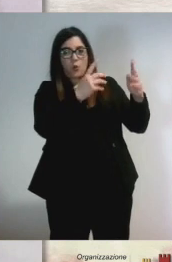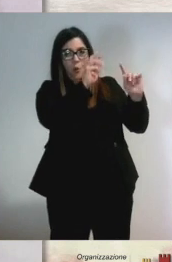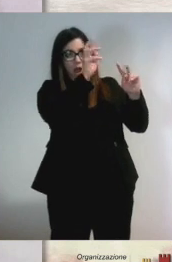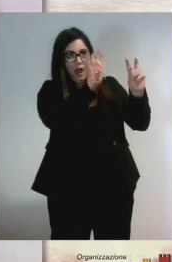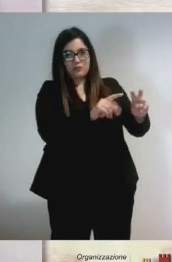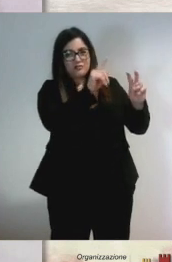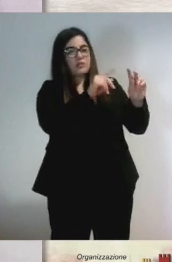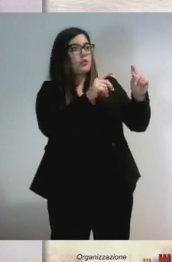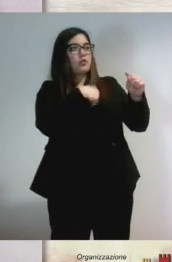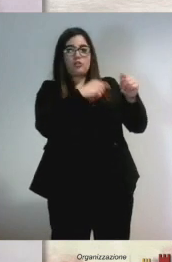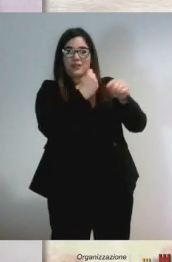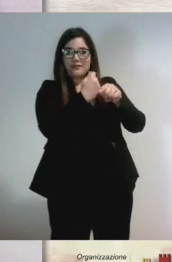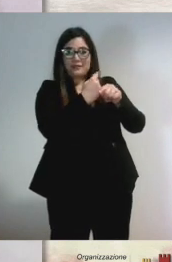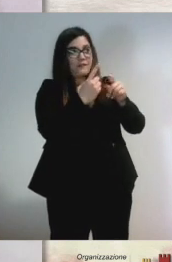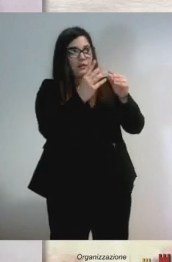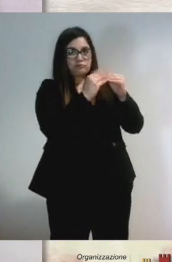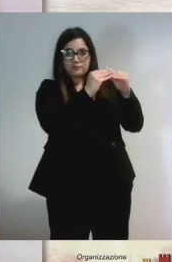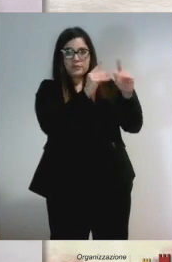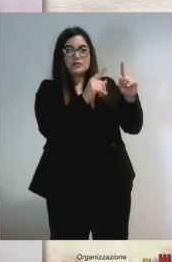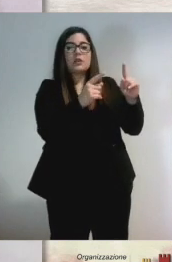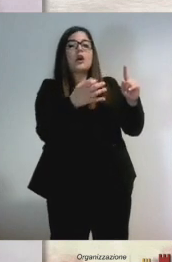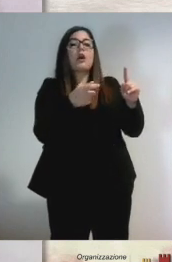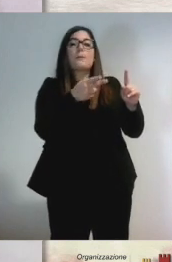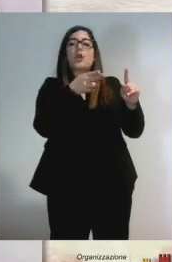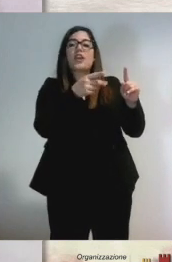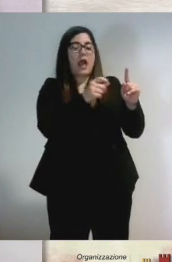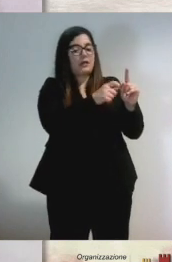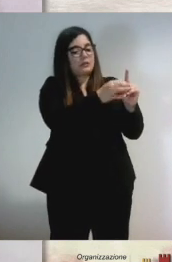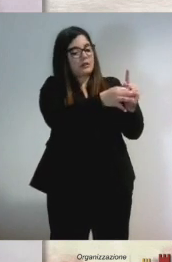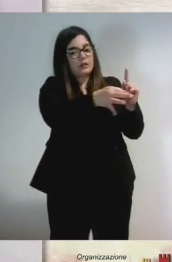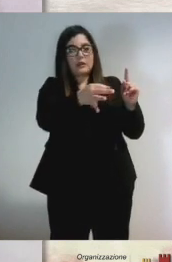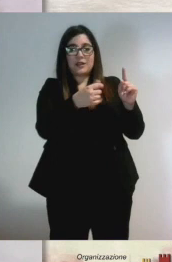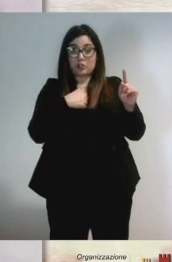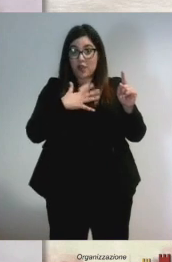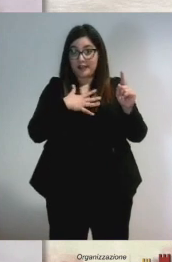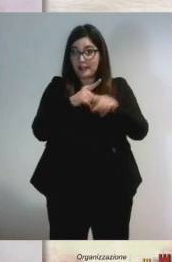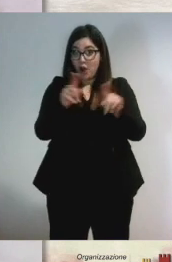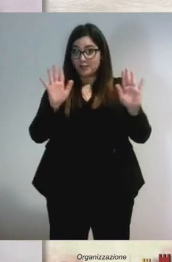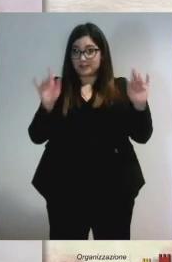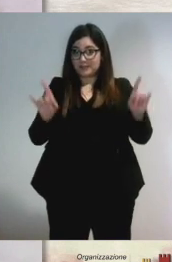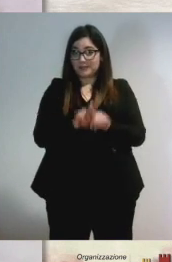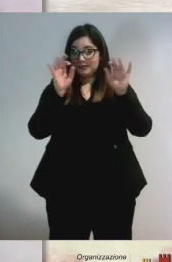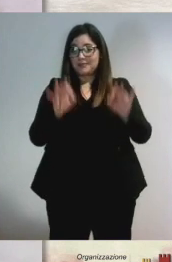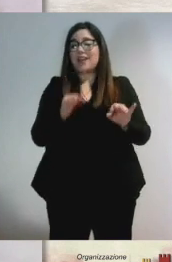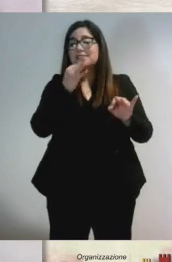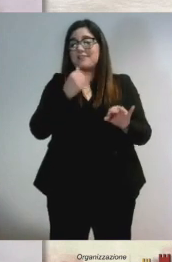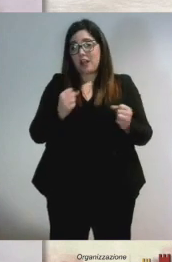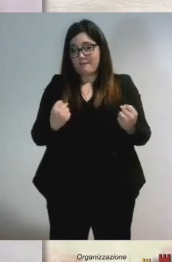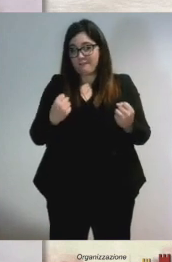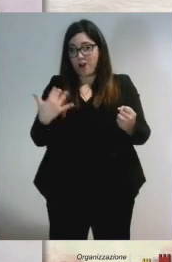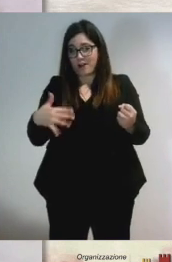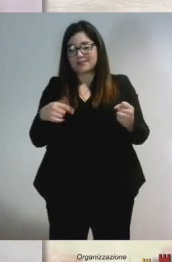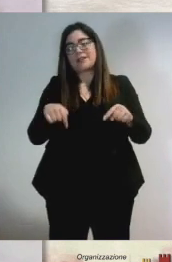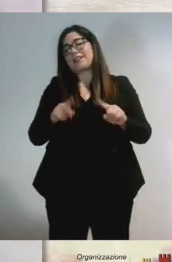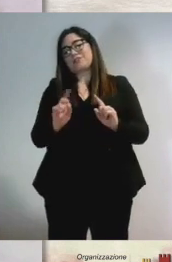stavamo montando il quadro e ci fecero trovare dei Proietti bene Avevo la vostra età e quindi avevo la vostra forza oggi non lo farei più